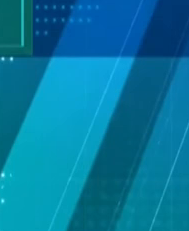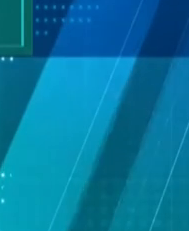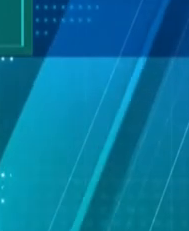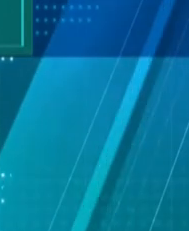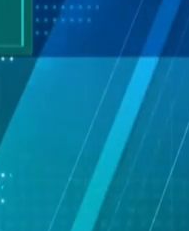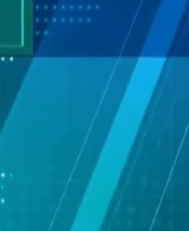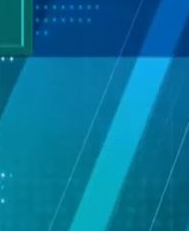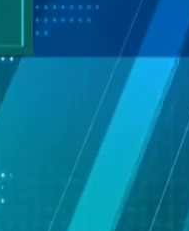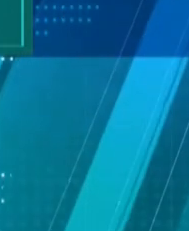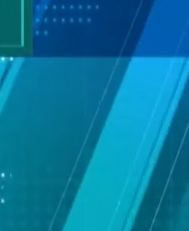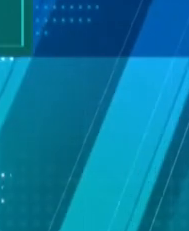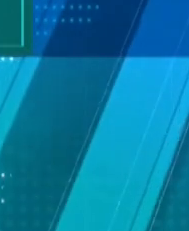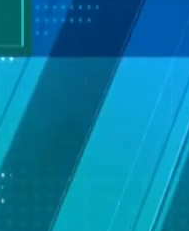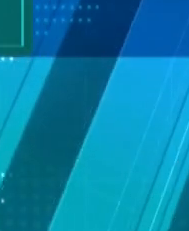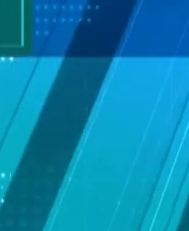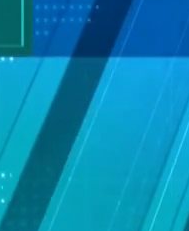Дякую!